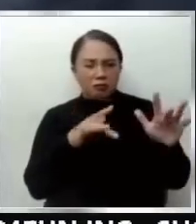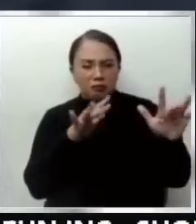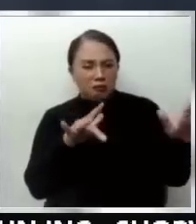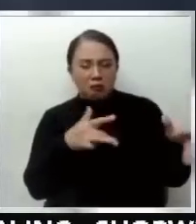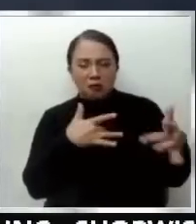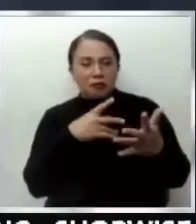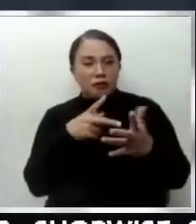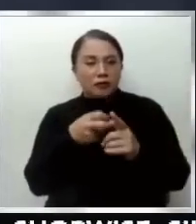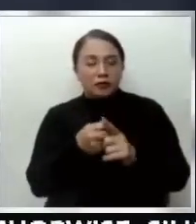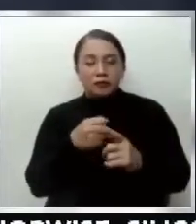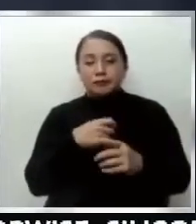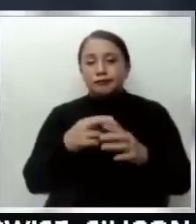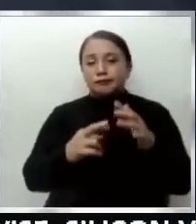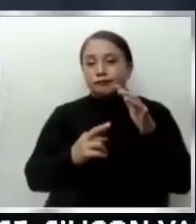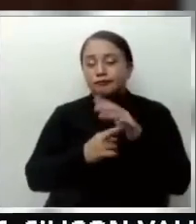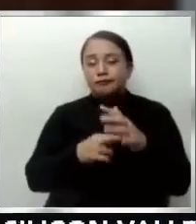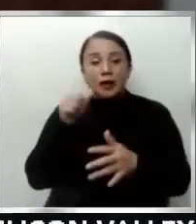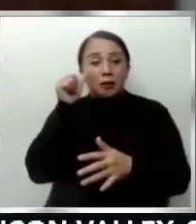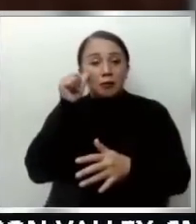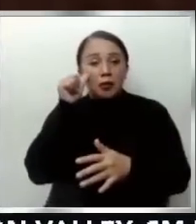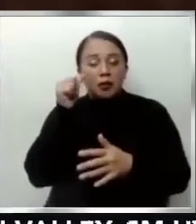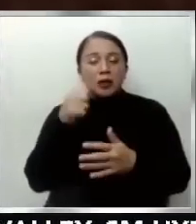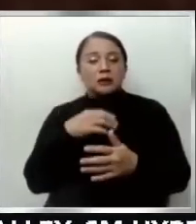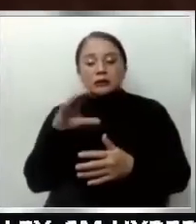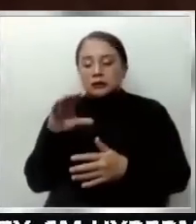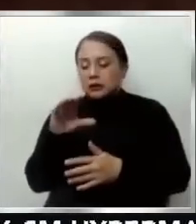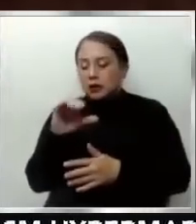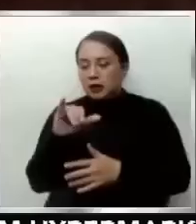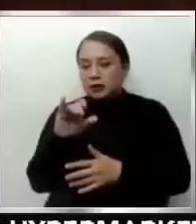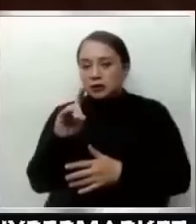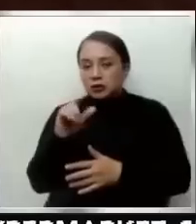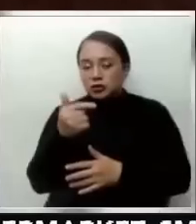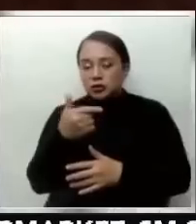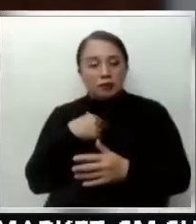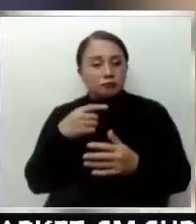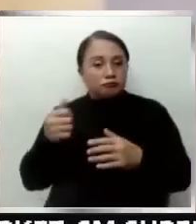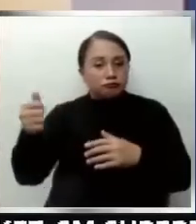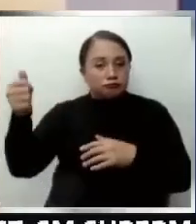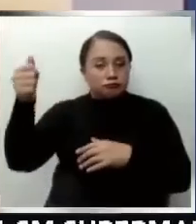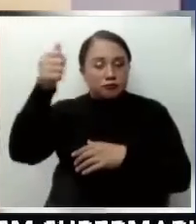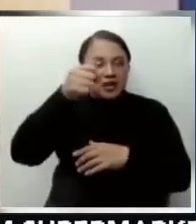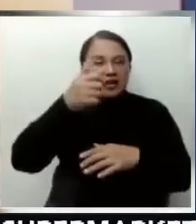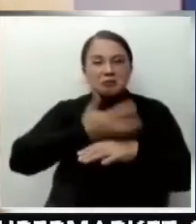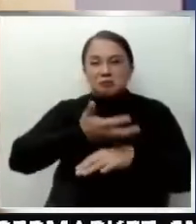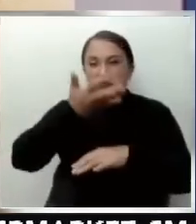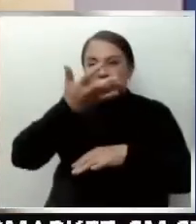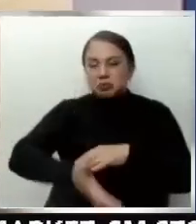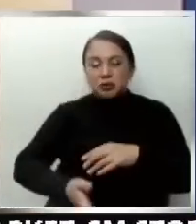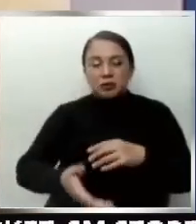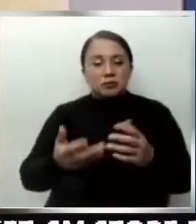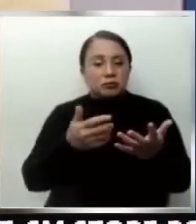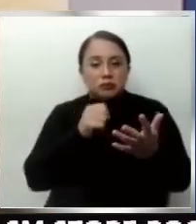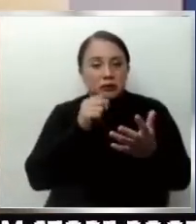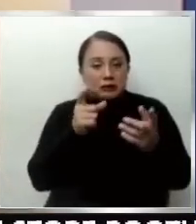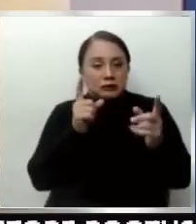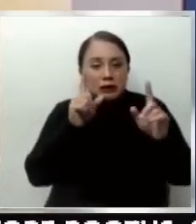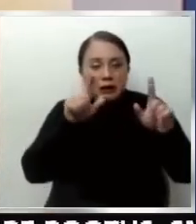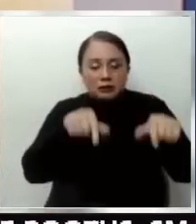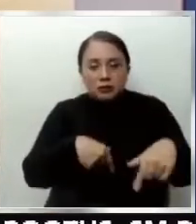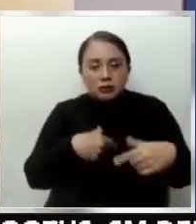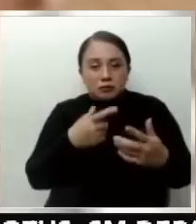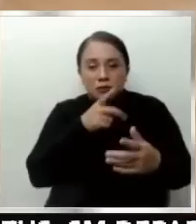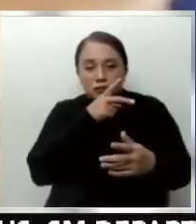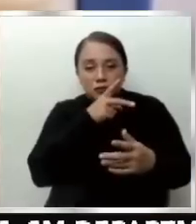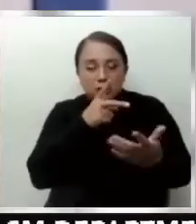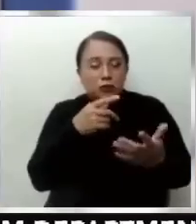major Ayon cidg may m general pangalo m supang ang MP aming